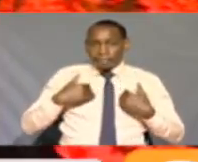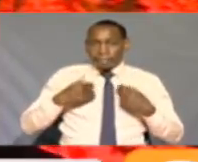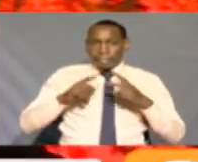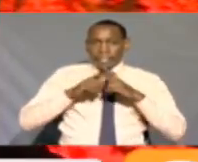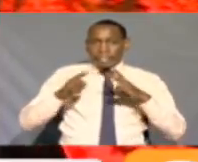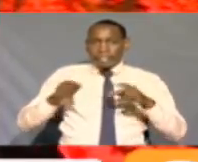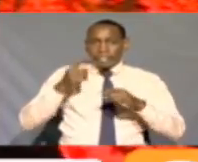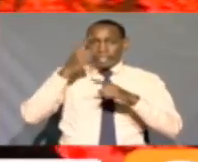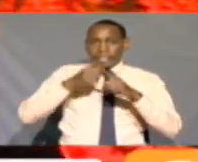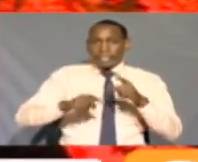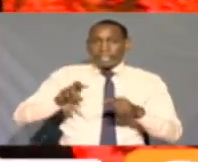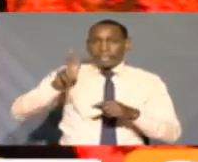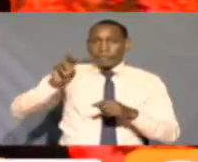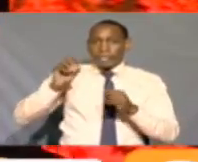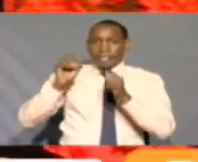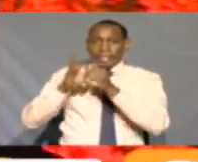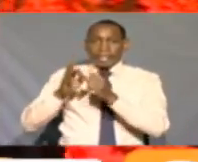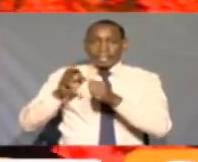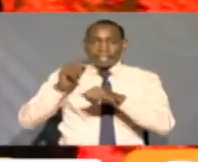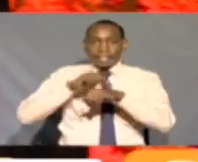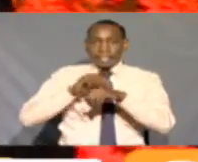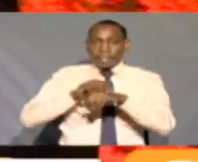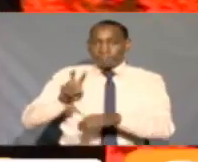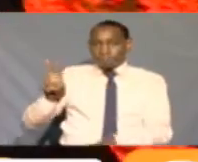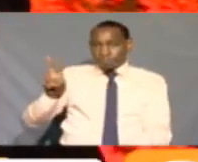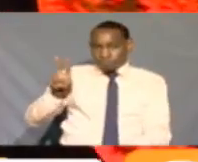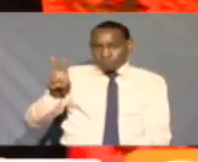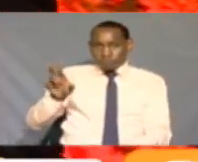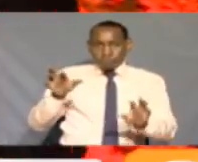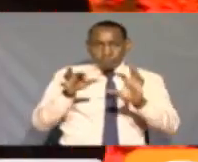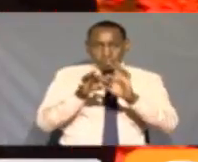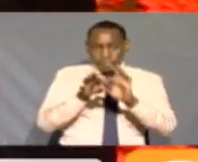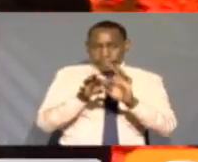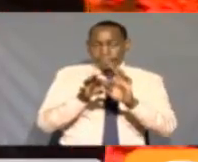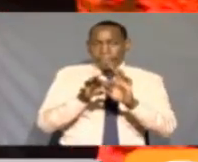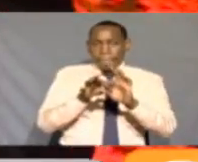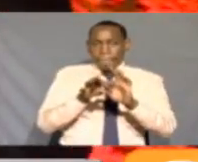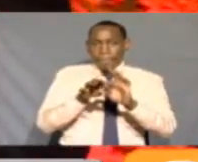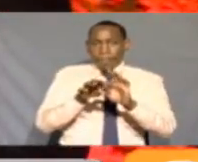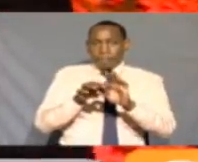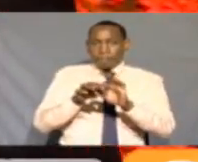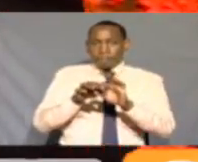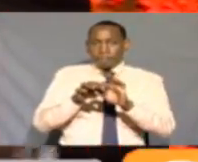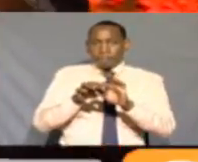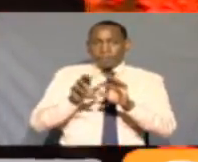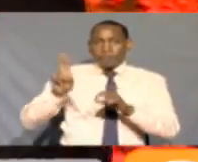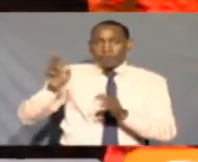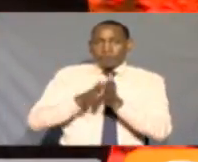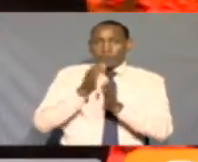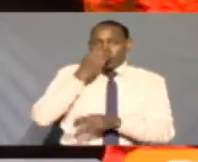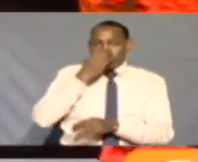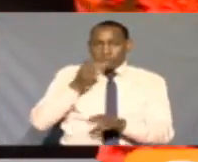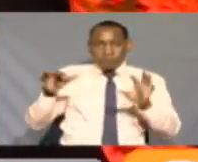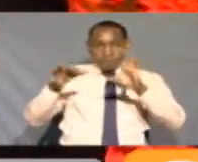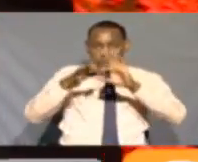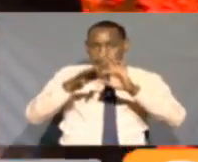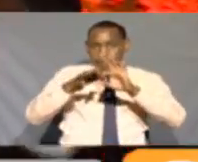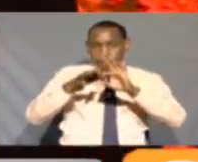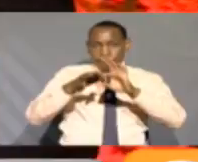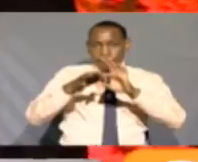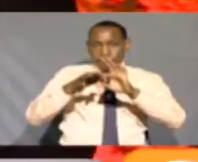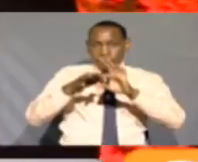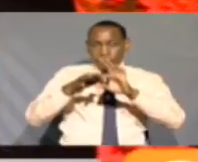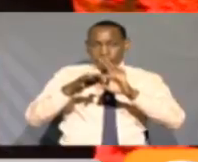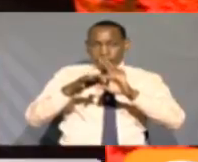mwaka 2013 wakati hao mabwana walikuja pamoja kama mapacha. Shati rangi moja,